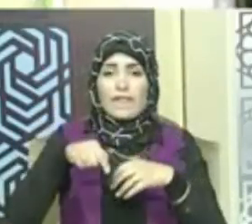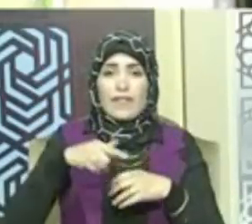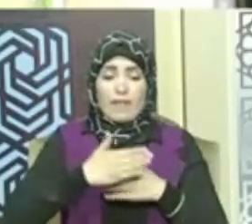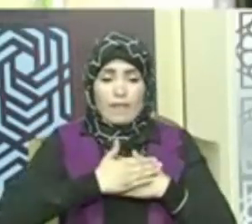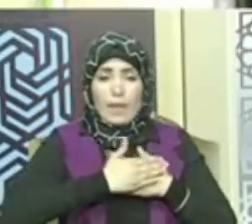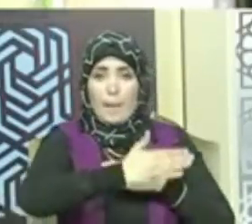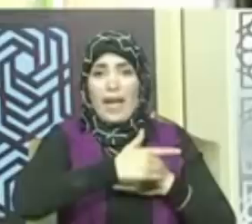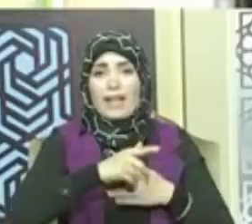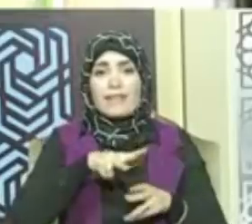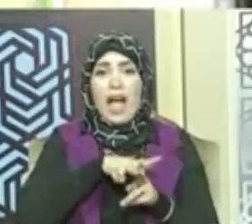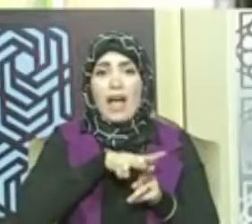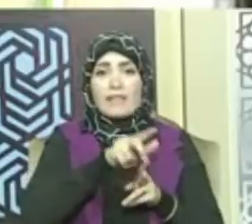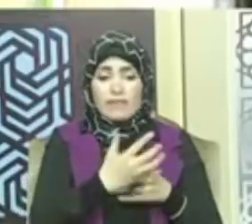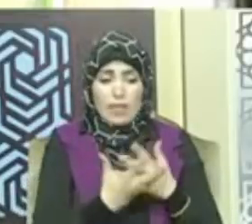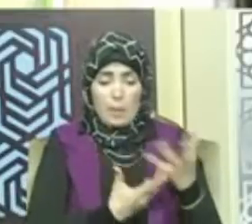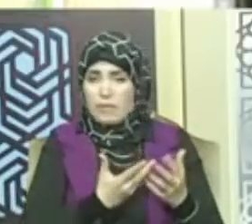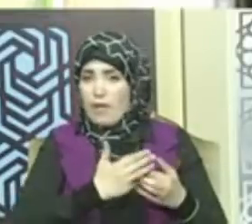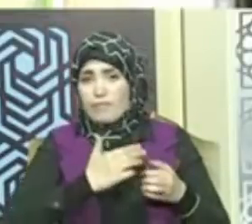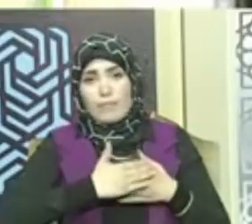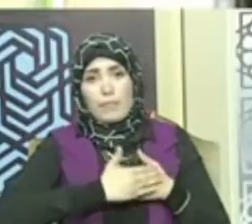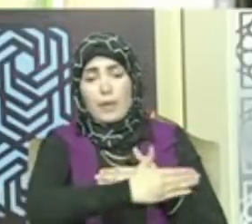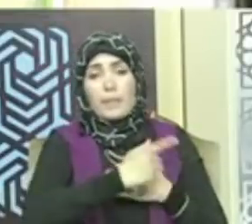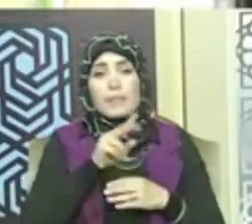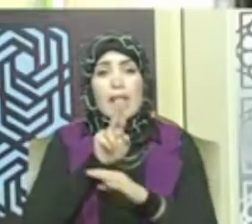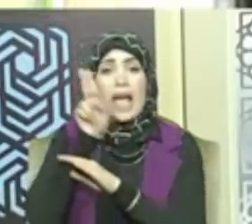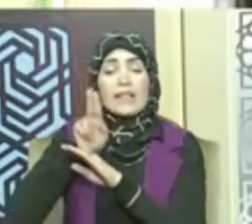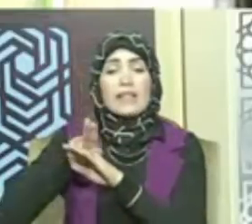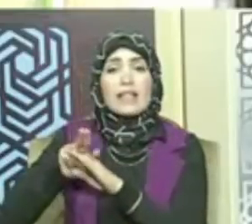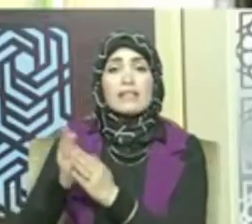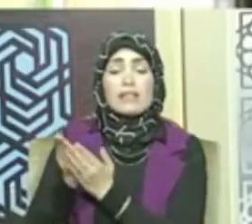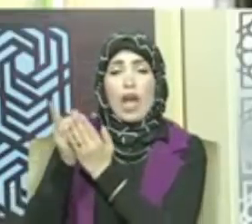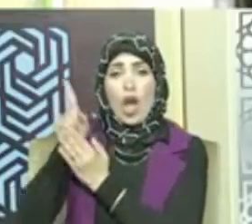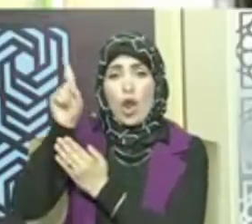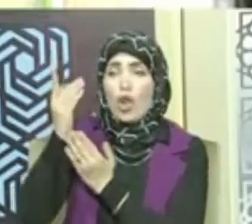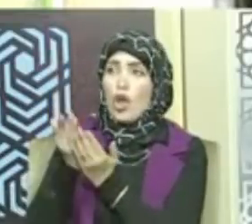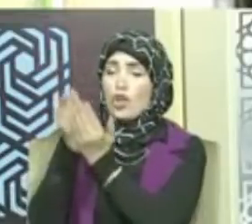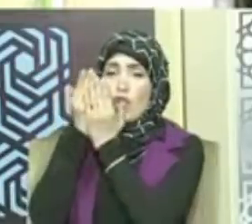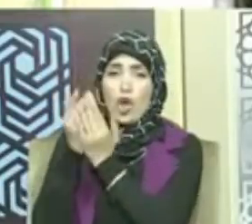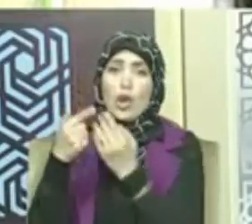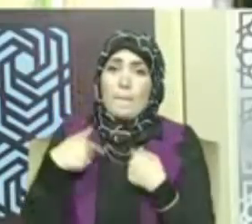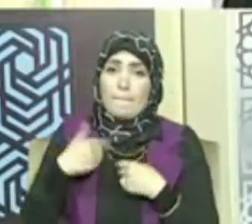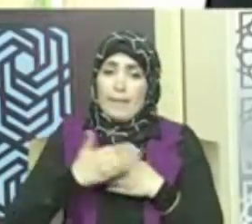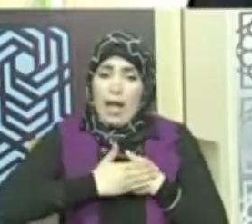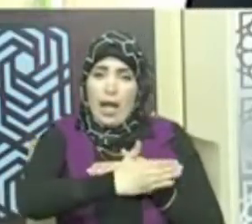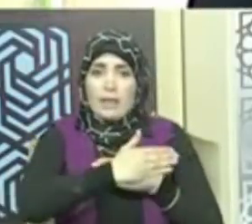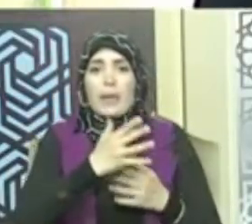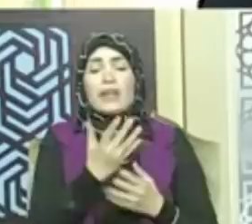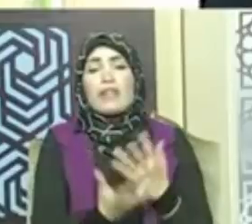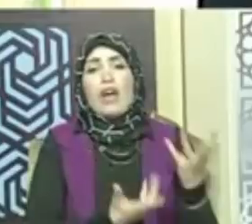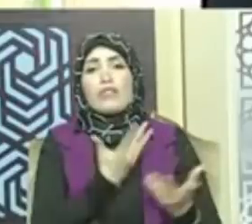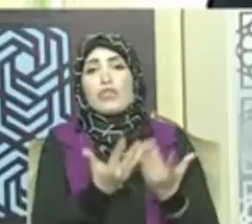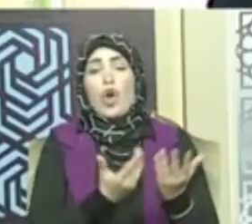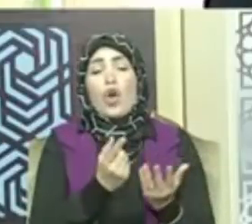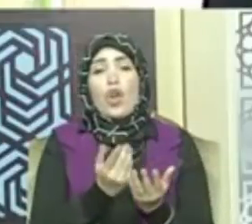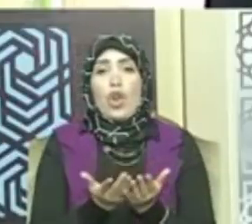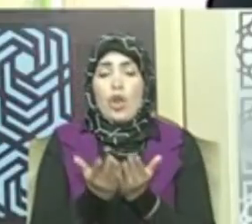من النار. نسأل الله أن نكون منهم. وما من إنسان